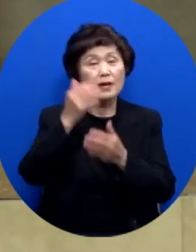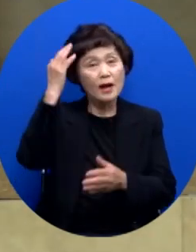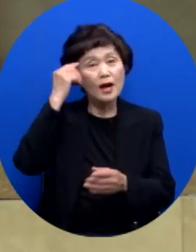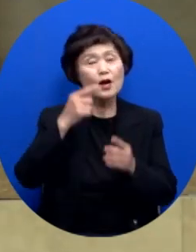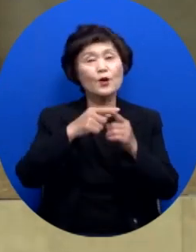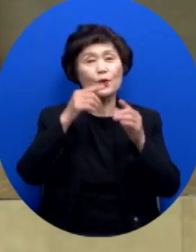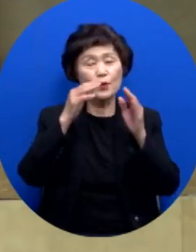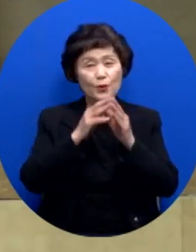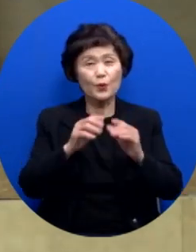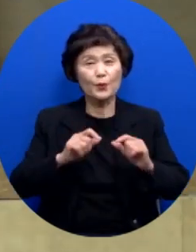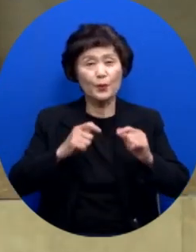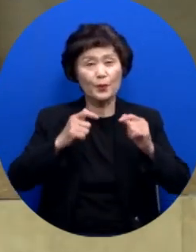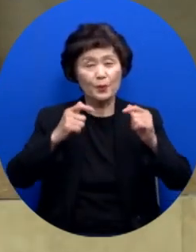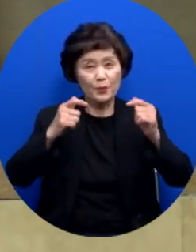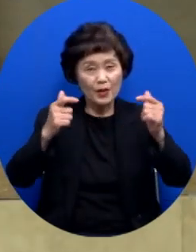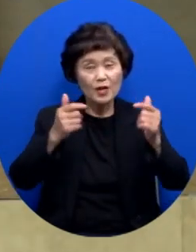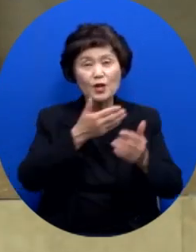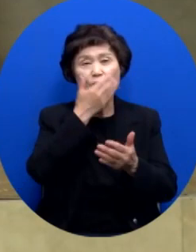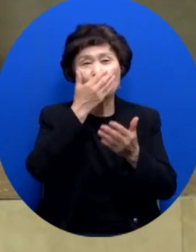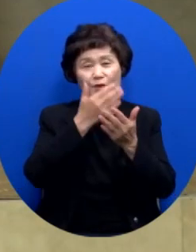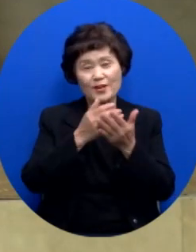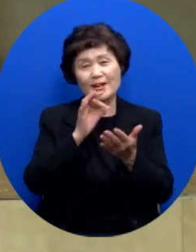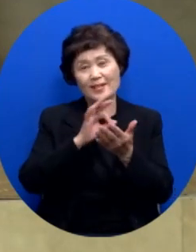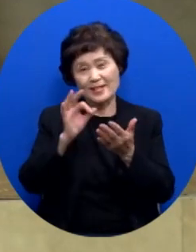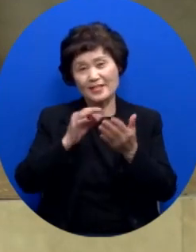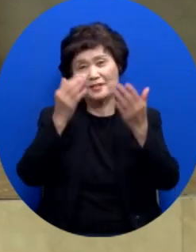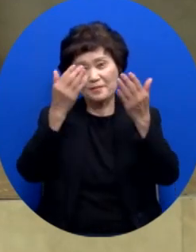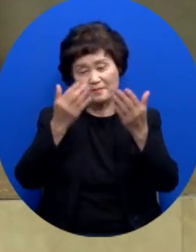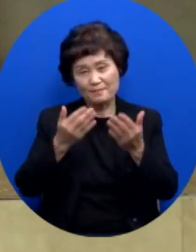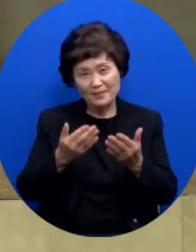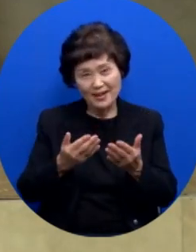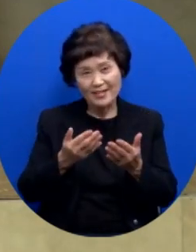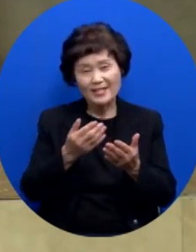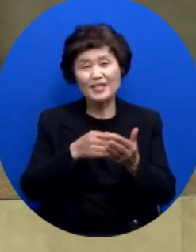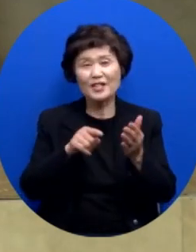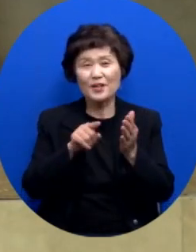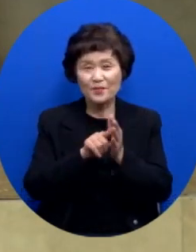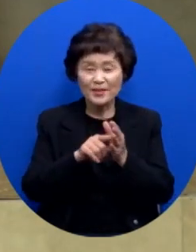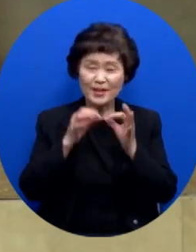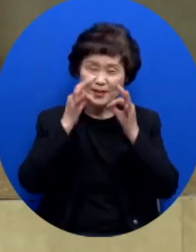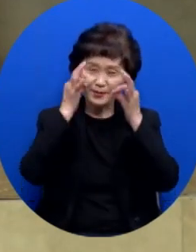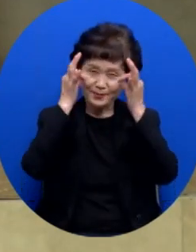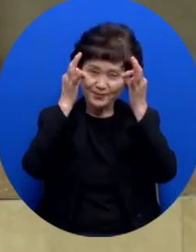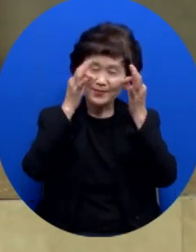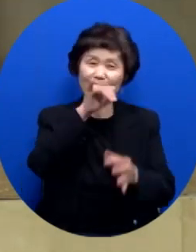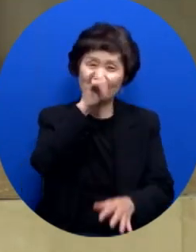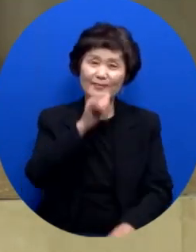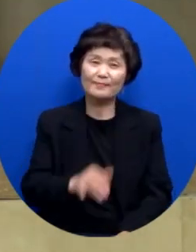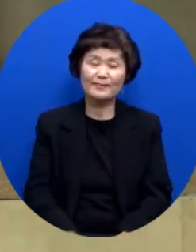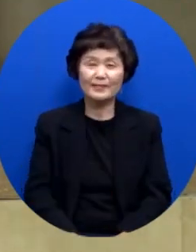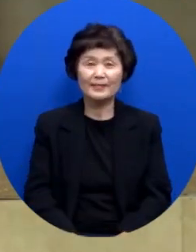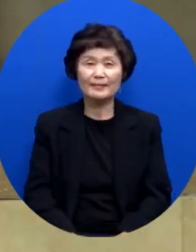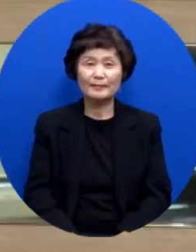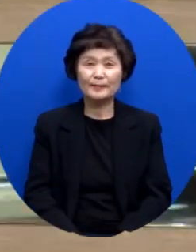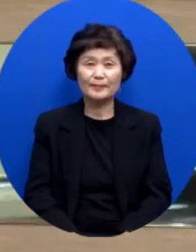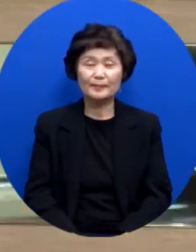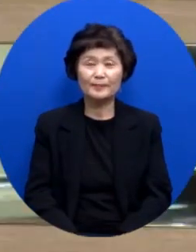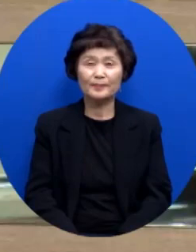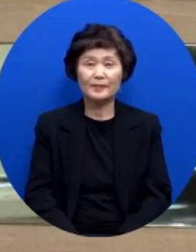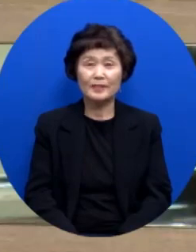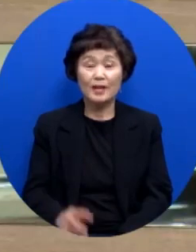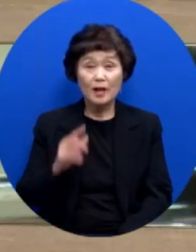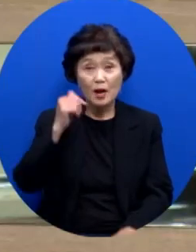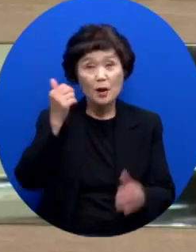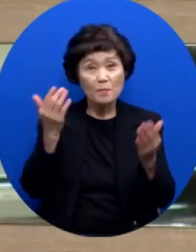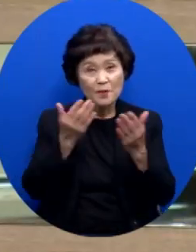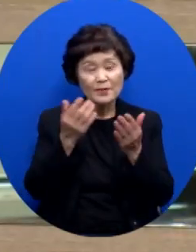일에 기약에 쓰임 받도록 하는 일에 우리가 달려가려고 그렇게 결단하고 있습니다. 네, 목사님 목회 위에